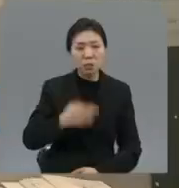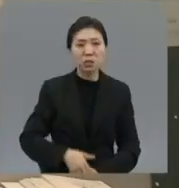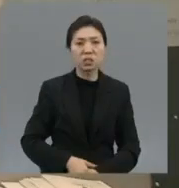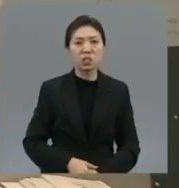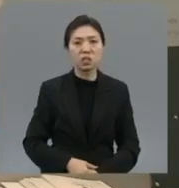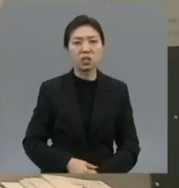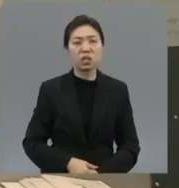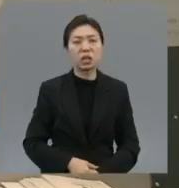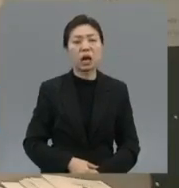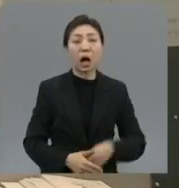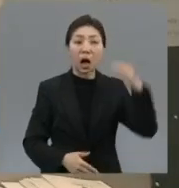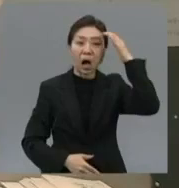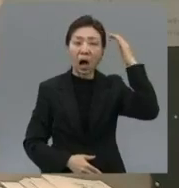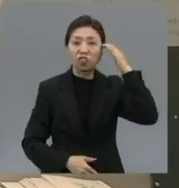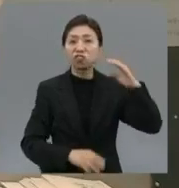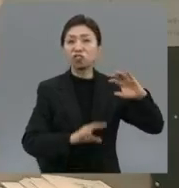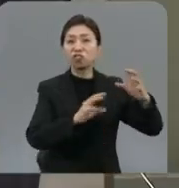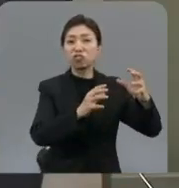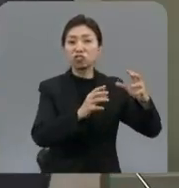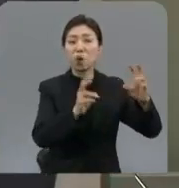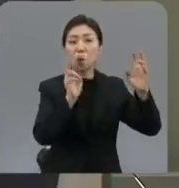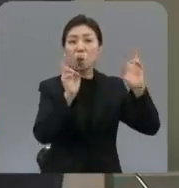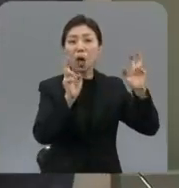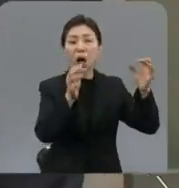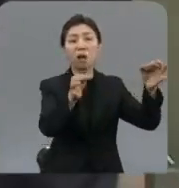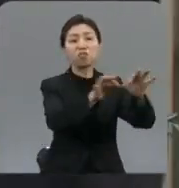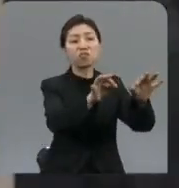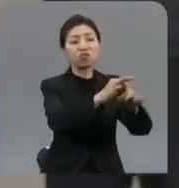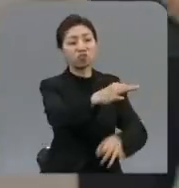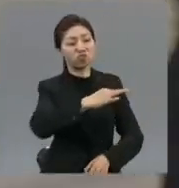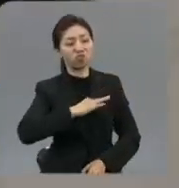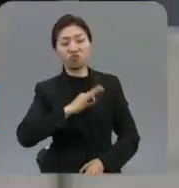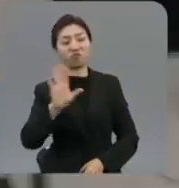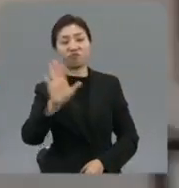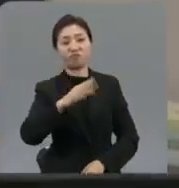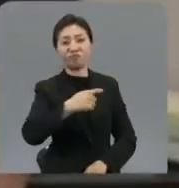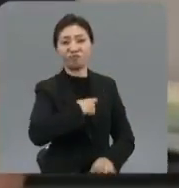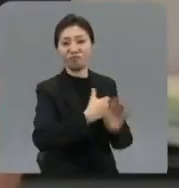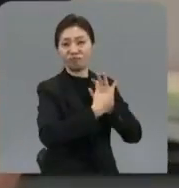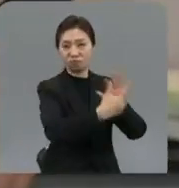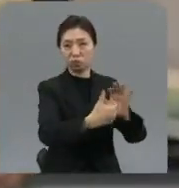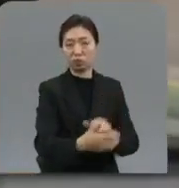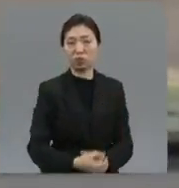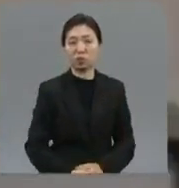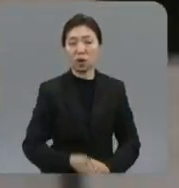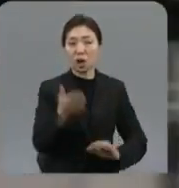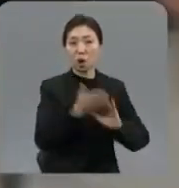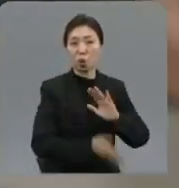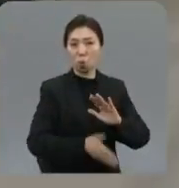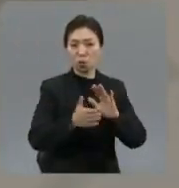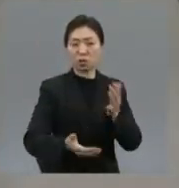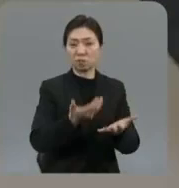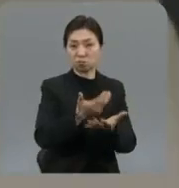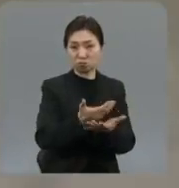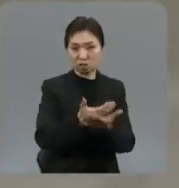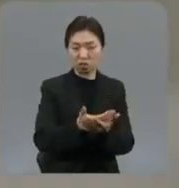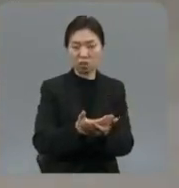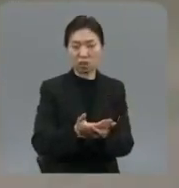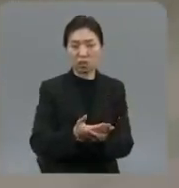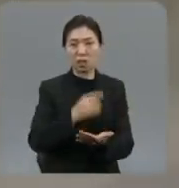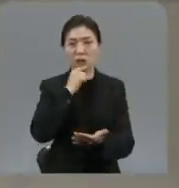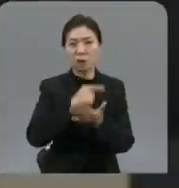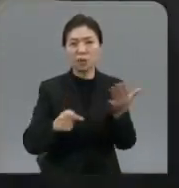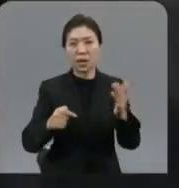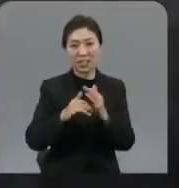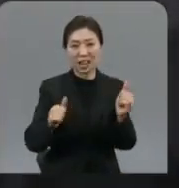exploités du temps de la colonisation ont officiellement refusé le plan d'indemnisation de leur propre gouvernement un plan selon lequel celui-ci